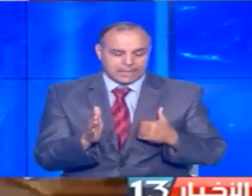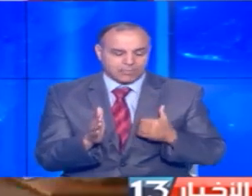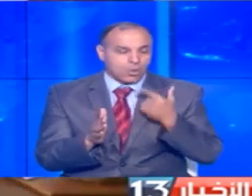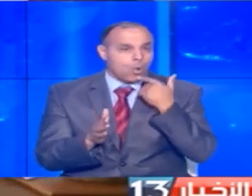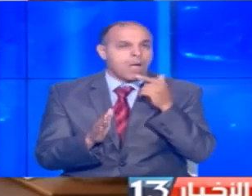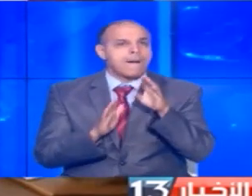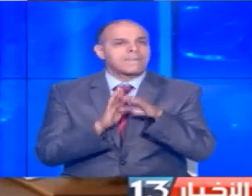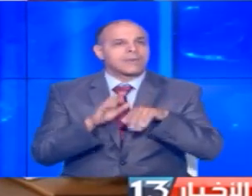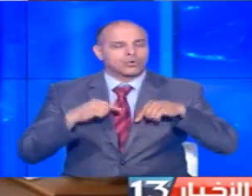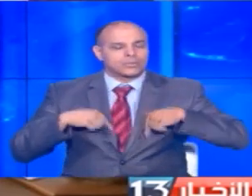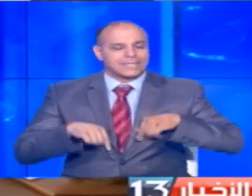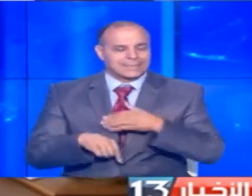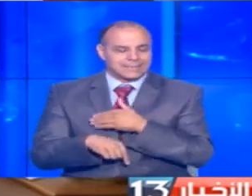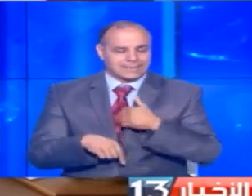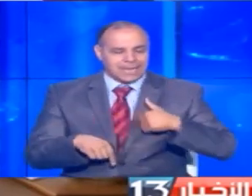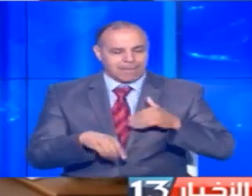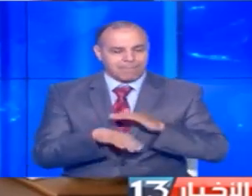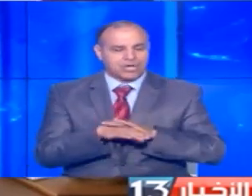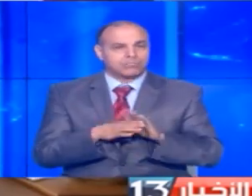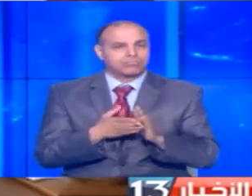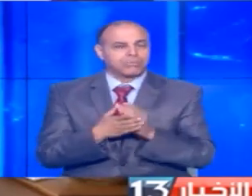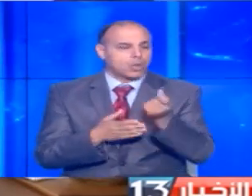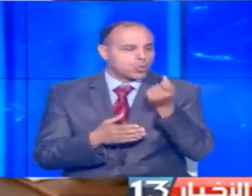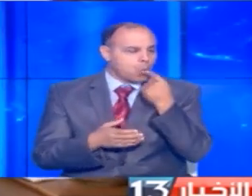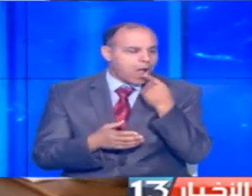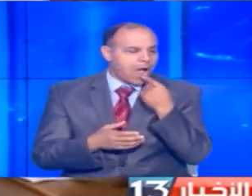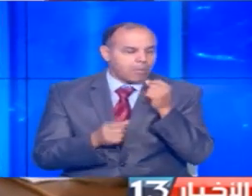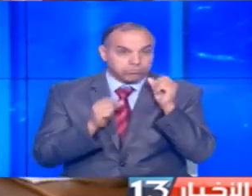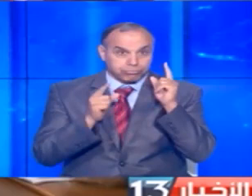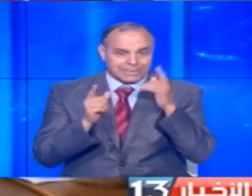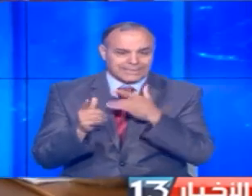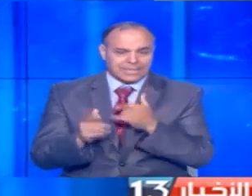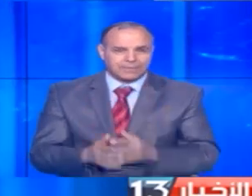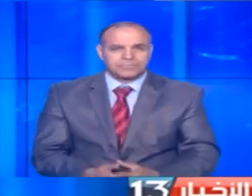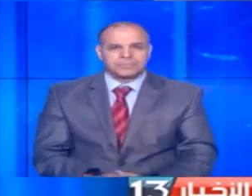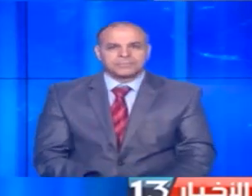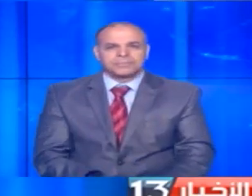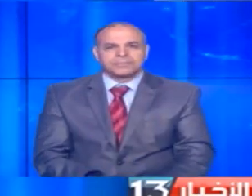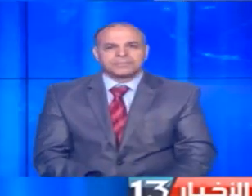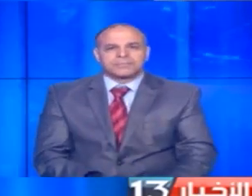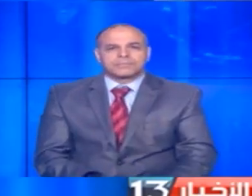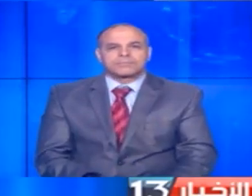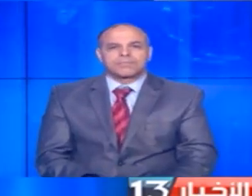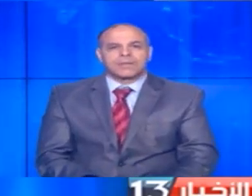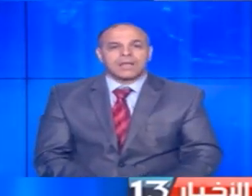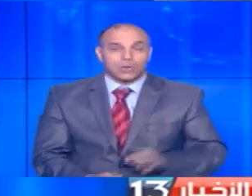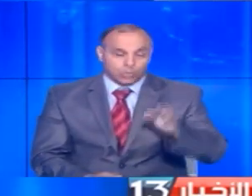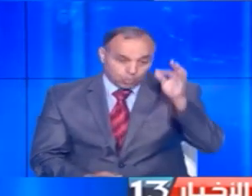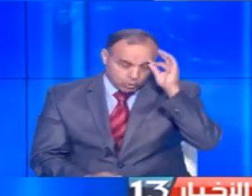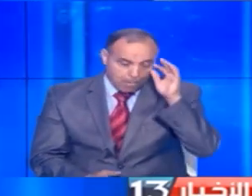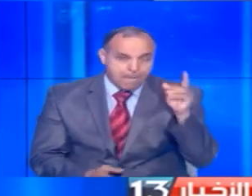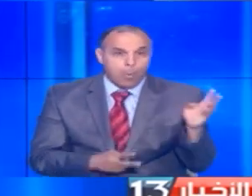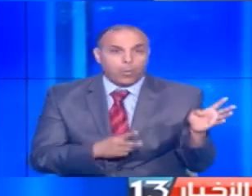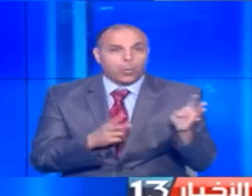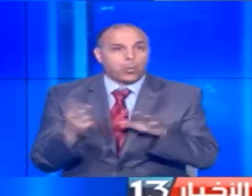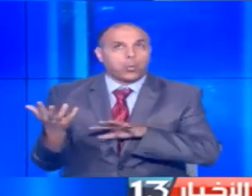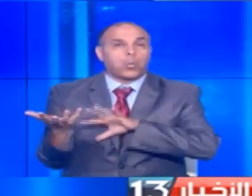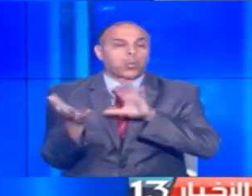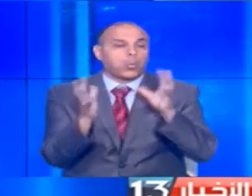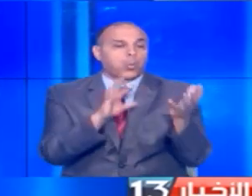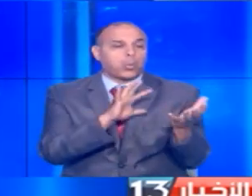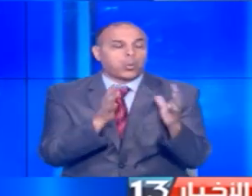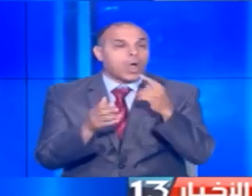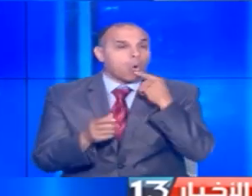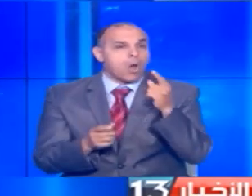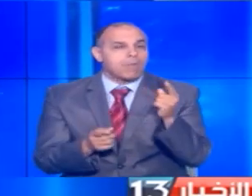وخطة وزارة الصحة في مجال توفير الأدوية واليقظة الصحية. تشهد البلاد موجة من التقلبات